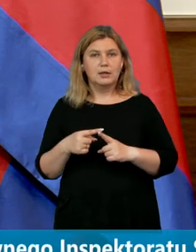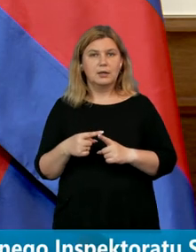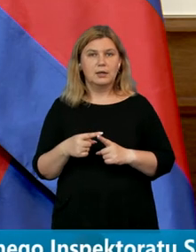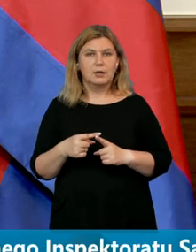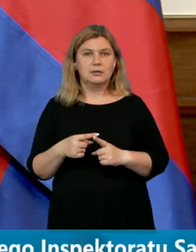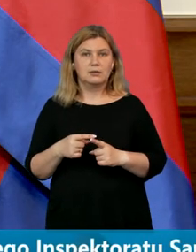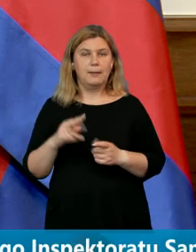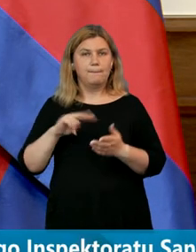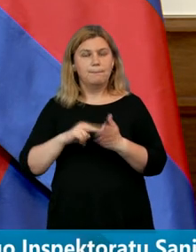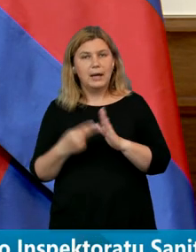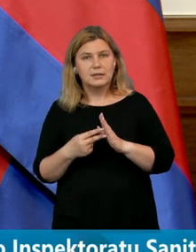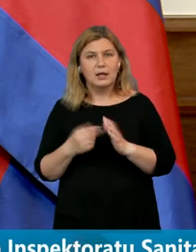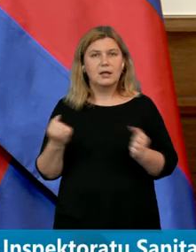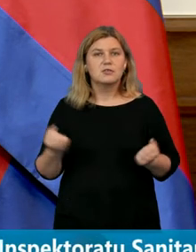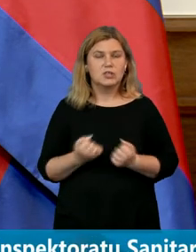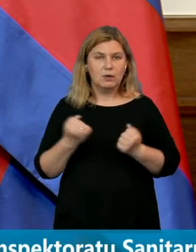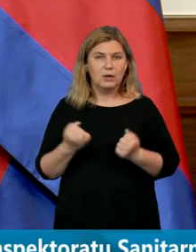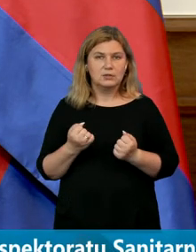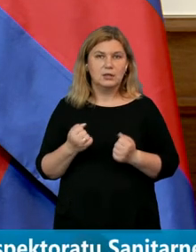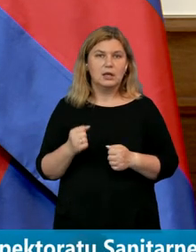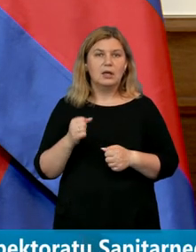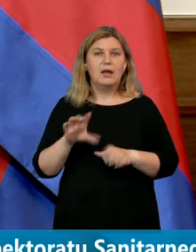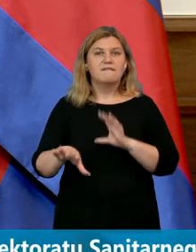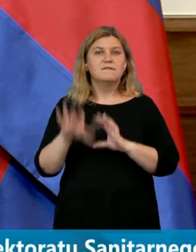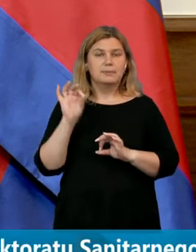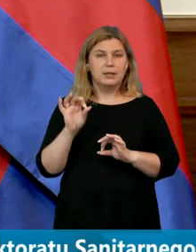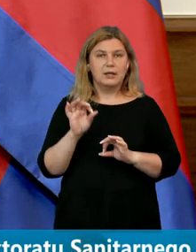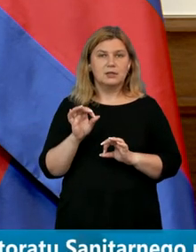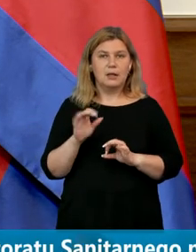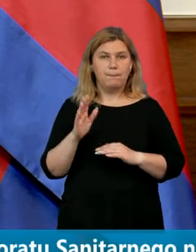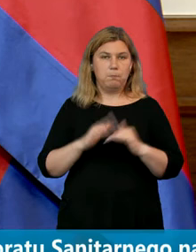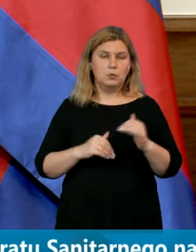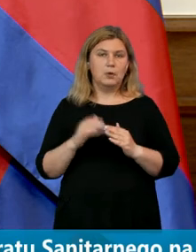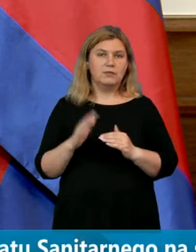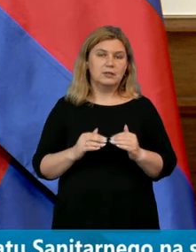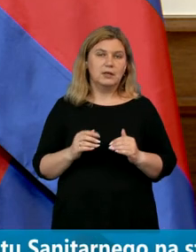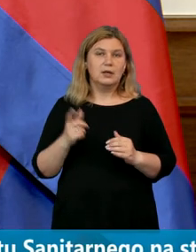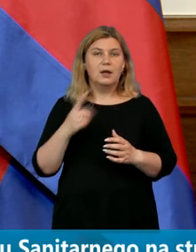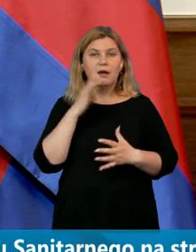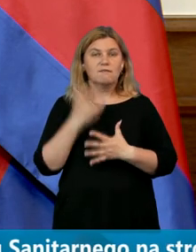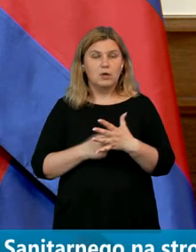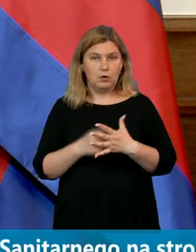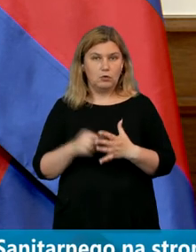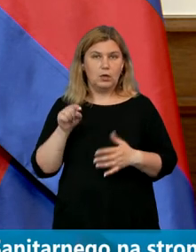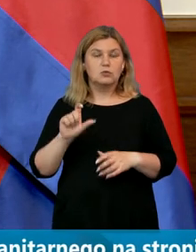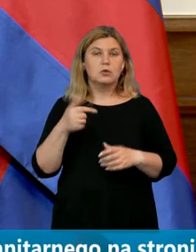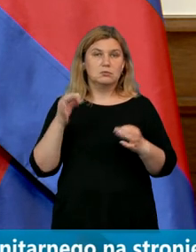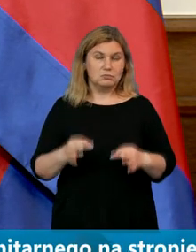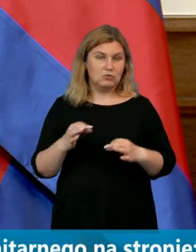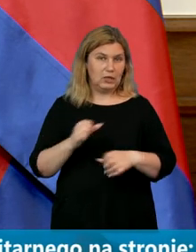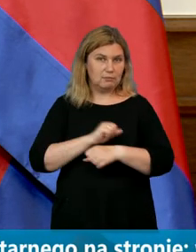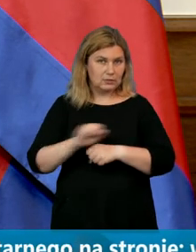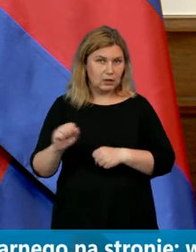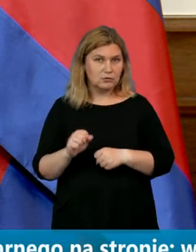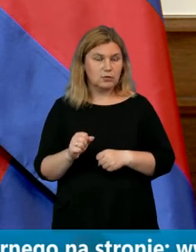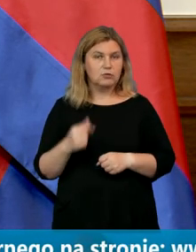strategii działania. My wybraliśmy strategię budowania, wykorzystania tej szansy, która jest dzisiaj, po to, żeby